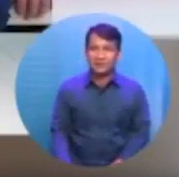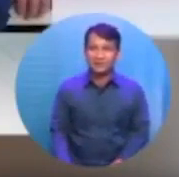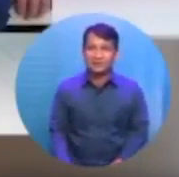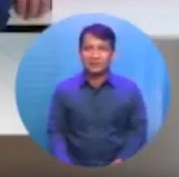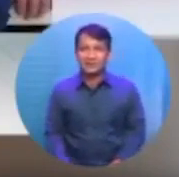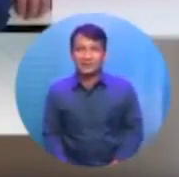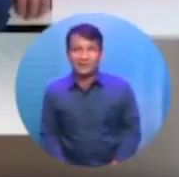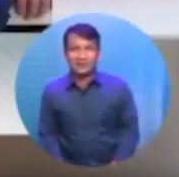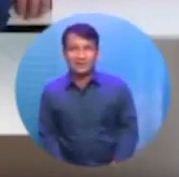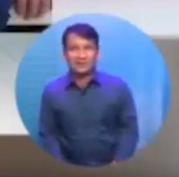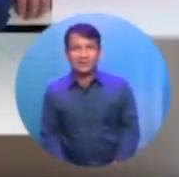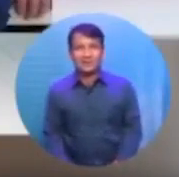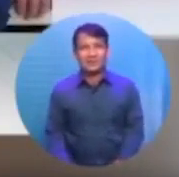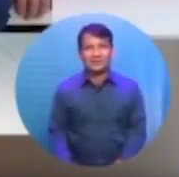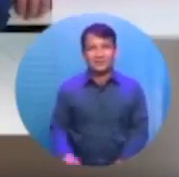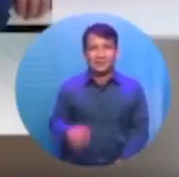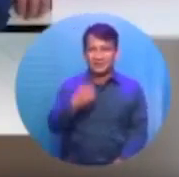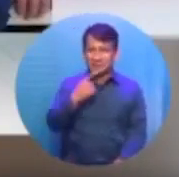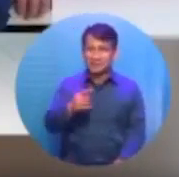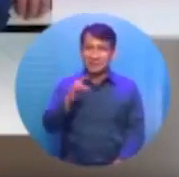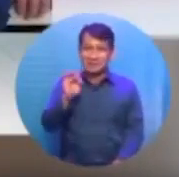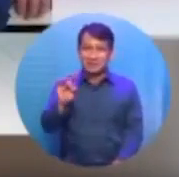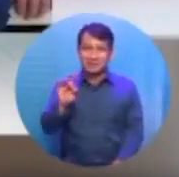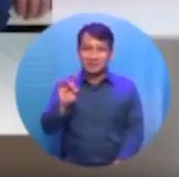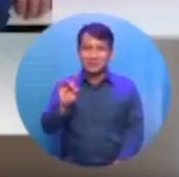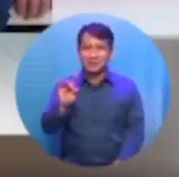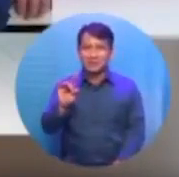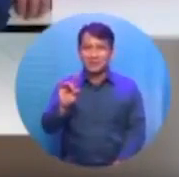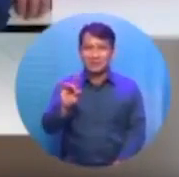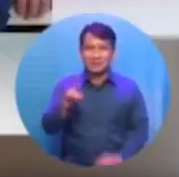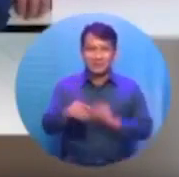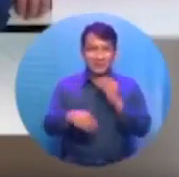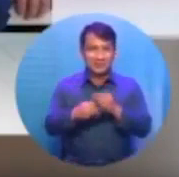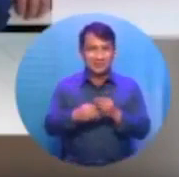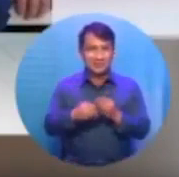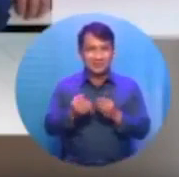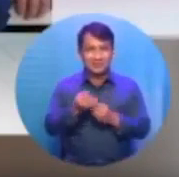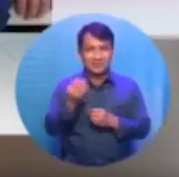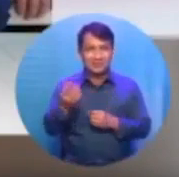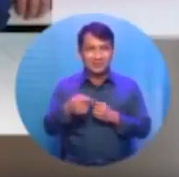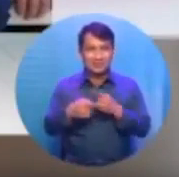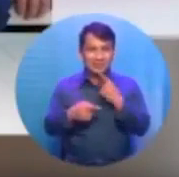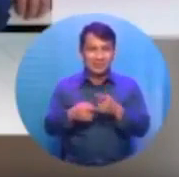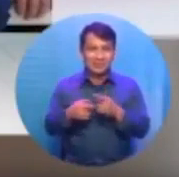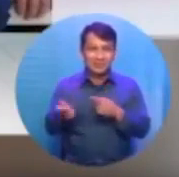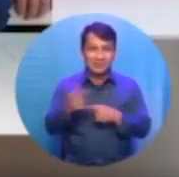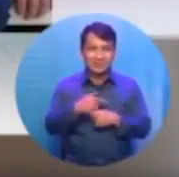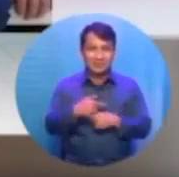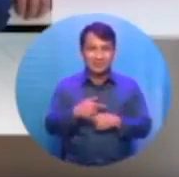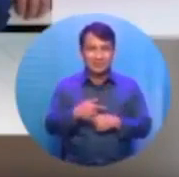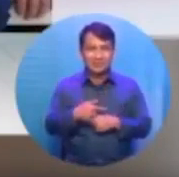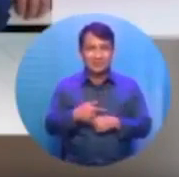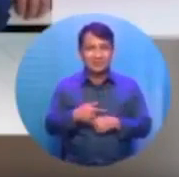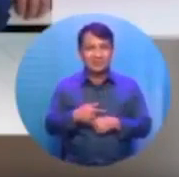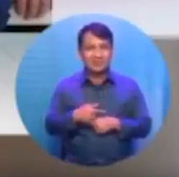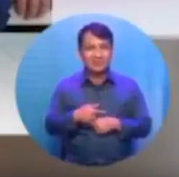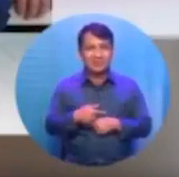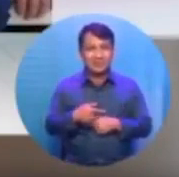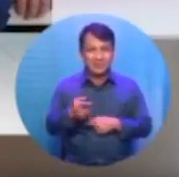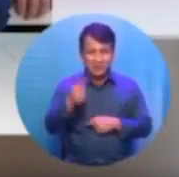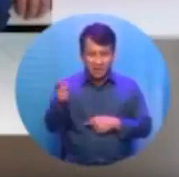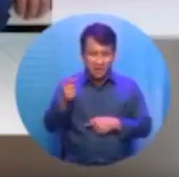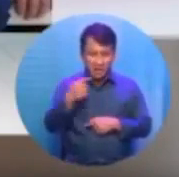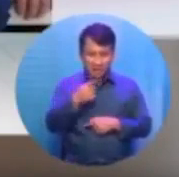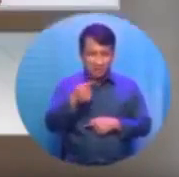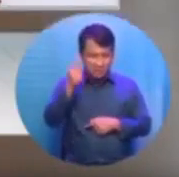Marami din po kami, sir, mga 8 siguro dahil uminom din yung pan, alis na rin yung okay. Mga iba. So, anong gusto mong mangyari, Mr. Teodoro,